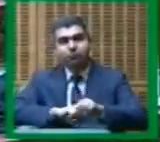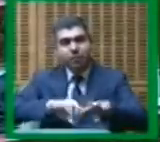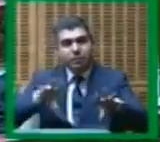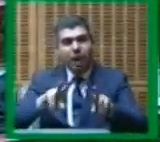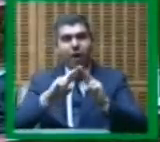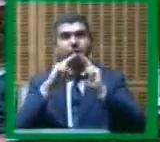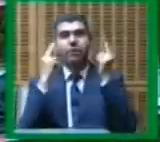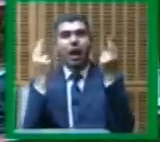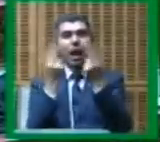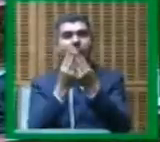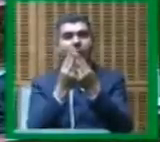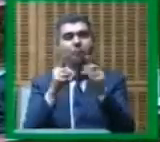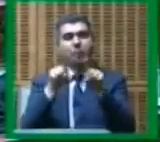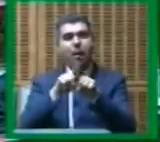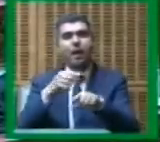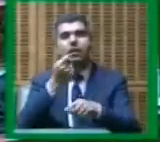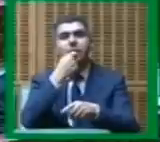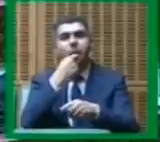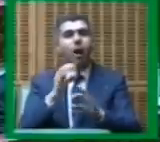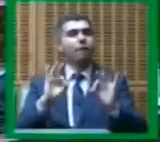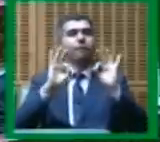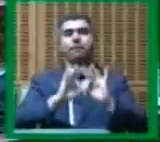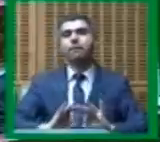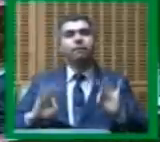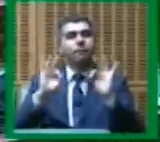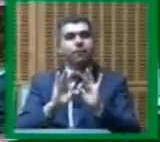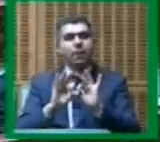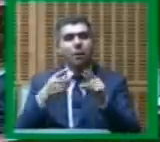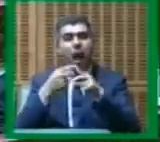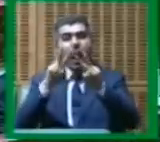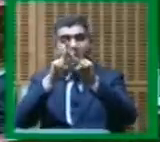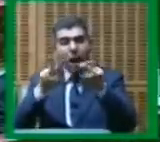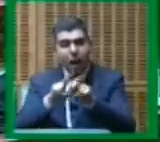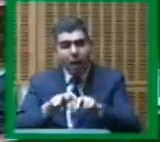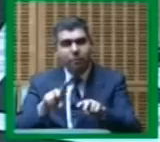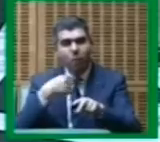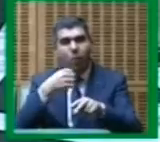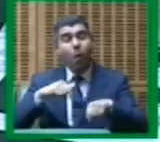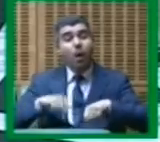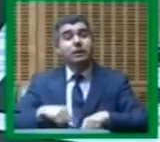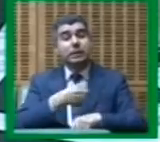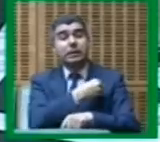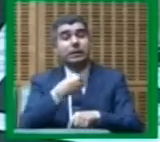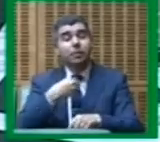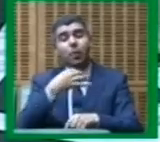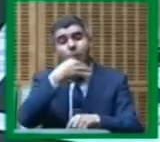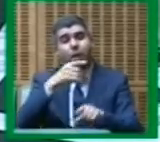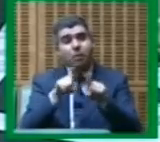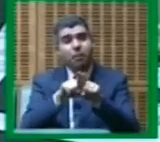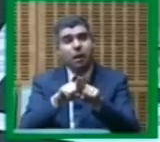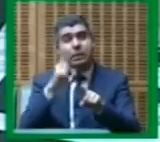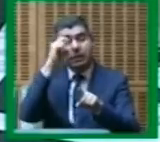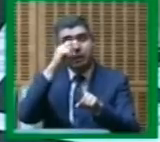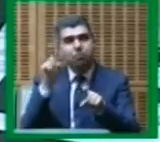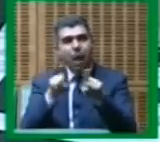زال عاجزا أمام يعني ملامسة الجوانب ديالو، حتى الأعراض ديالو. سيد وزير الصحة كيقول بأنه ترومبور، يعني